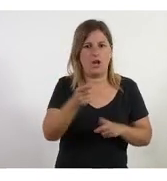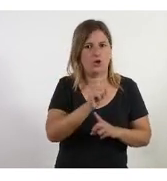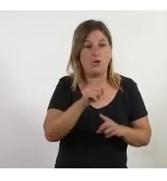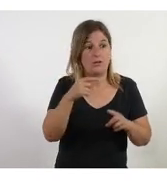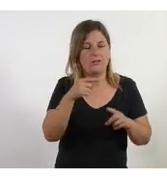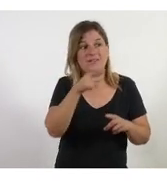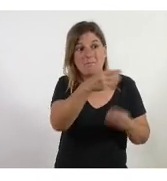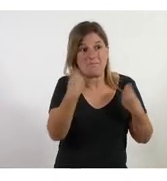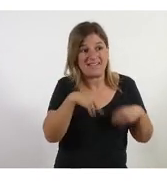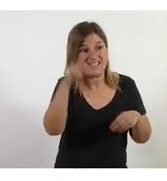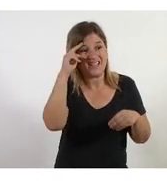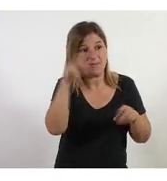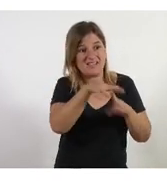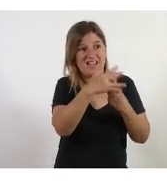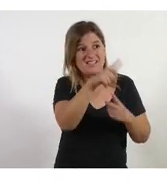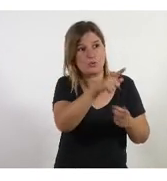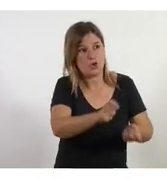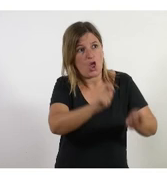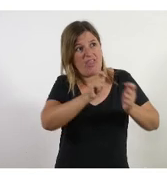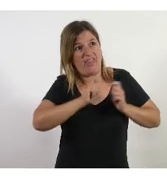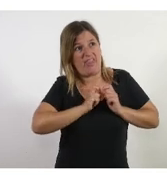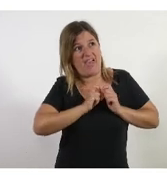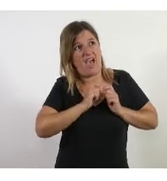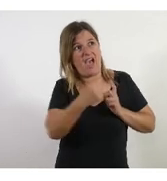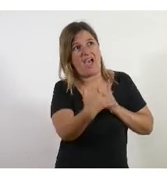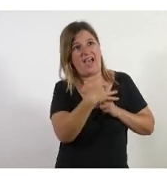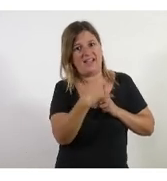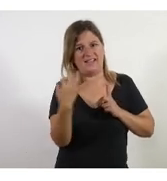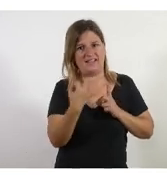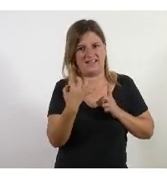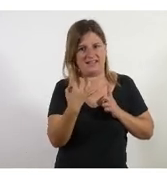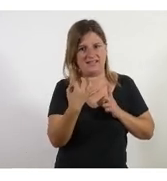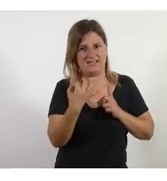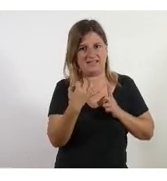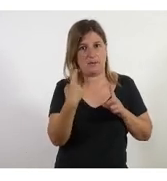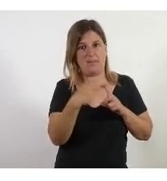que aquella experiència m'està mostrant que jo m'he negat durant tant temps?